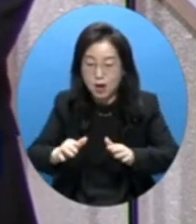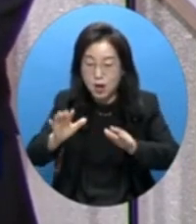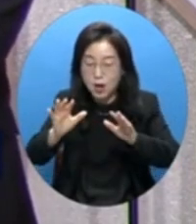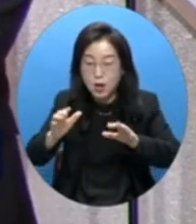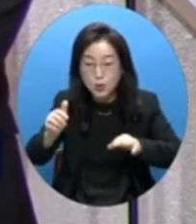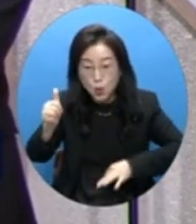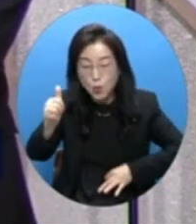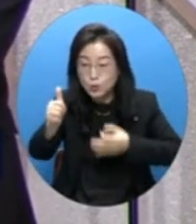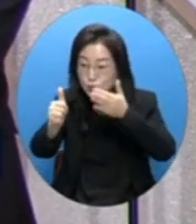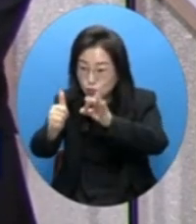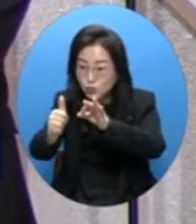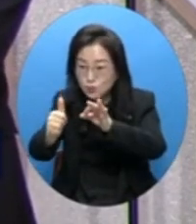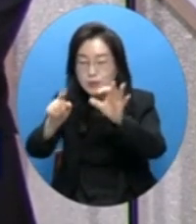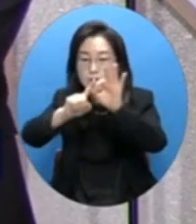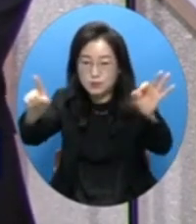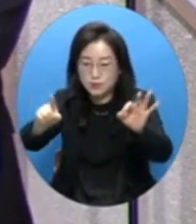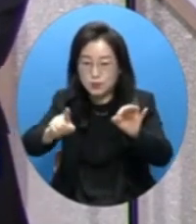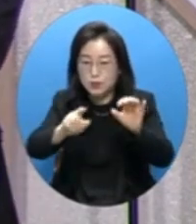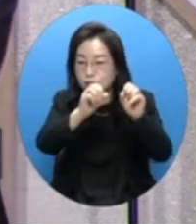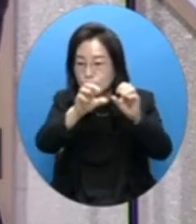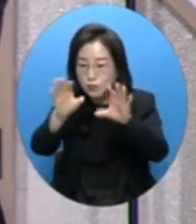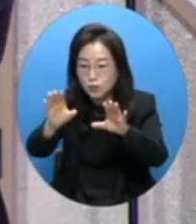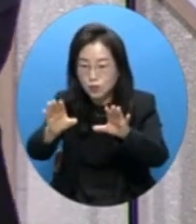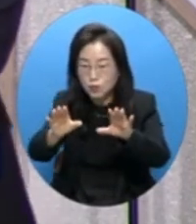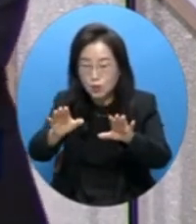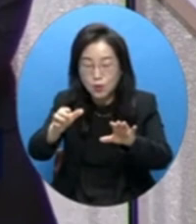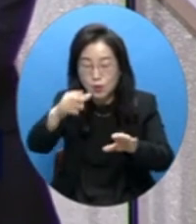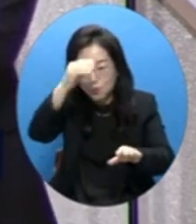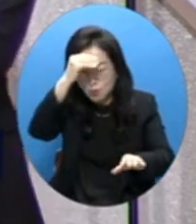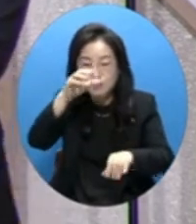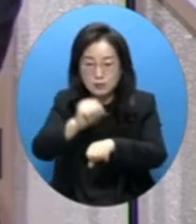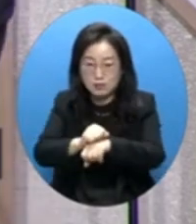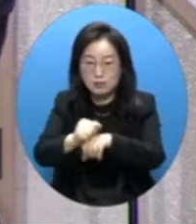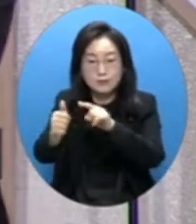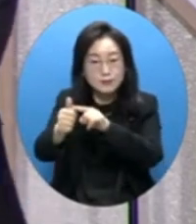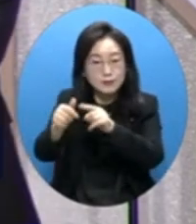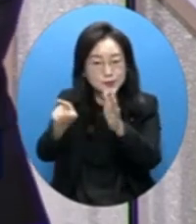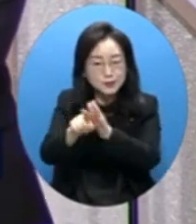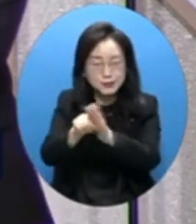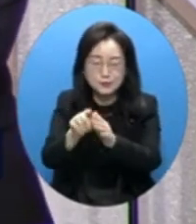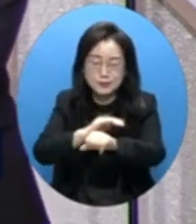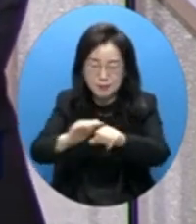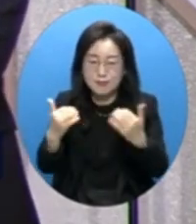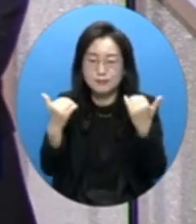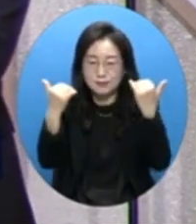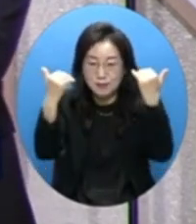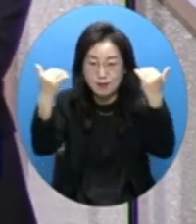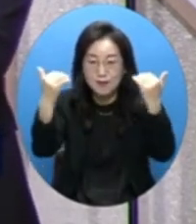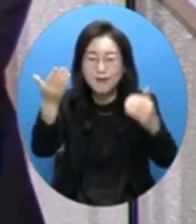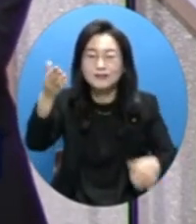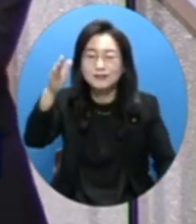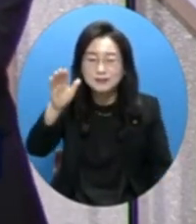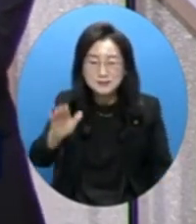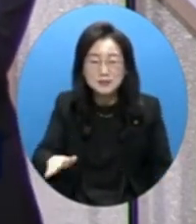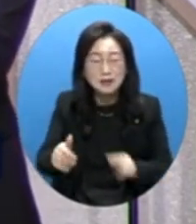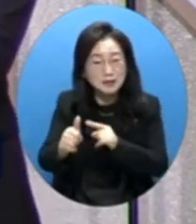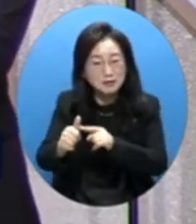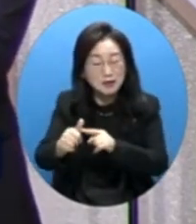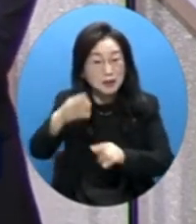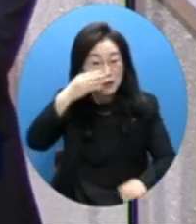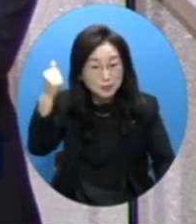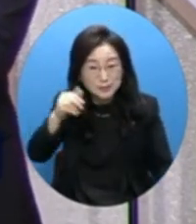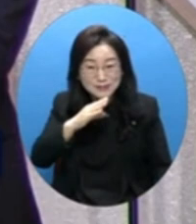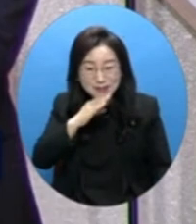선교원을 실천했습니다 그런데 믿음의 가정에 살아났다고 해서이 친구가 그냥 탄탄대로